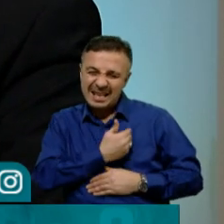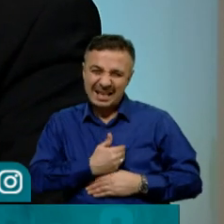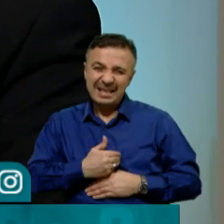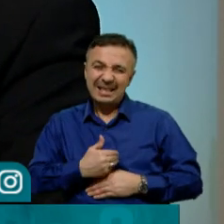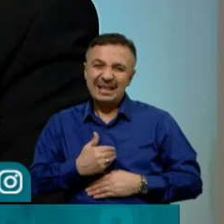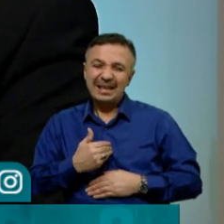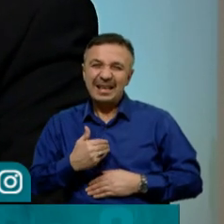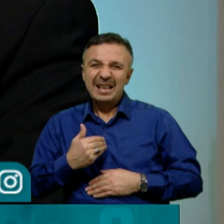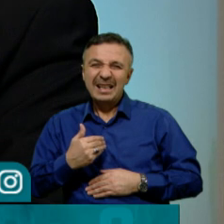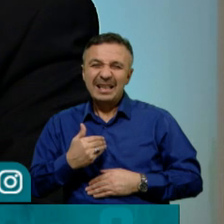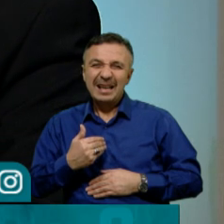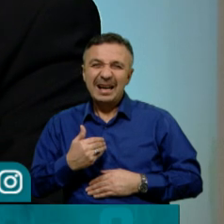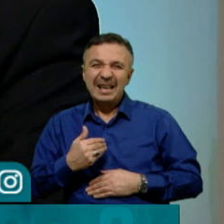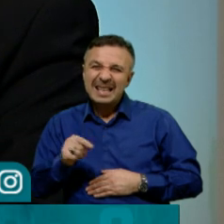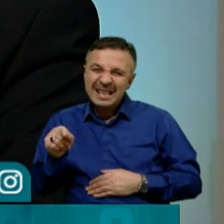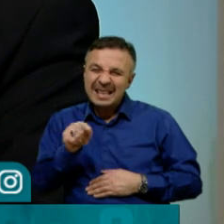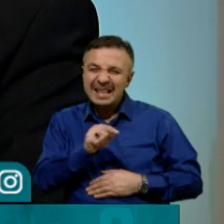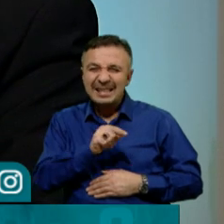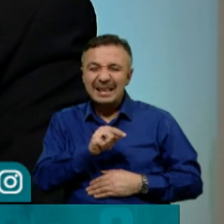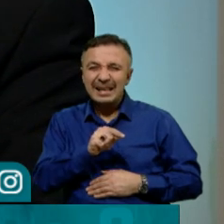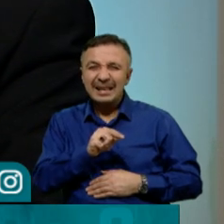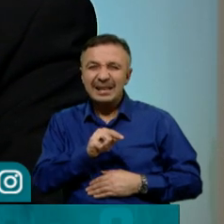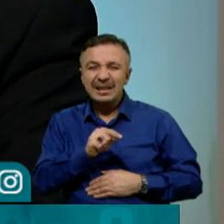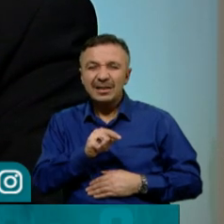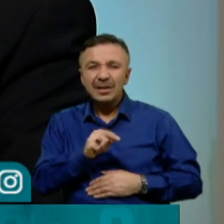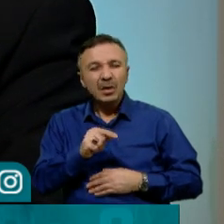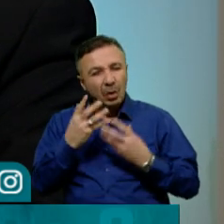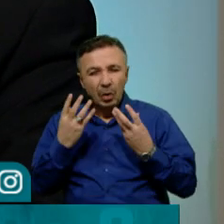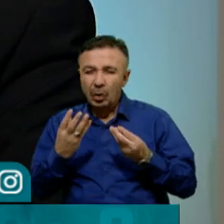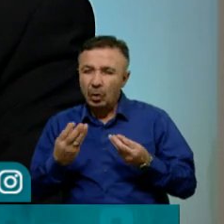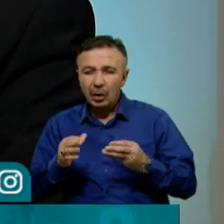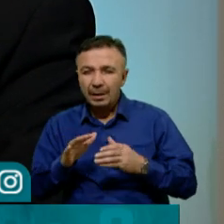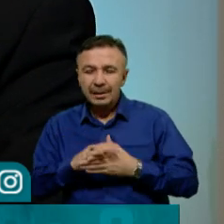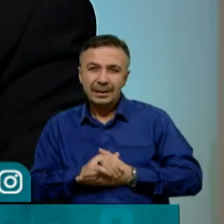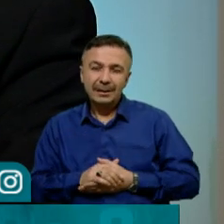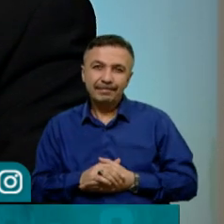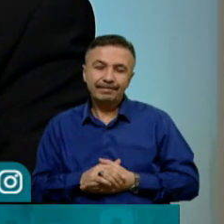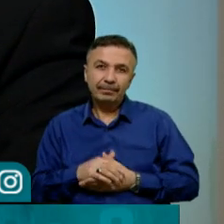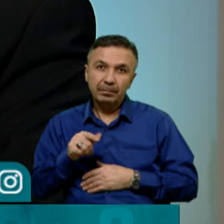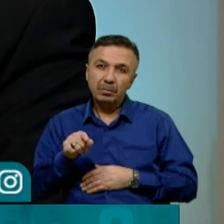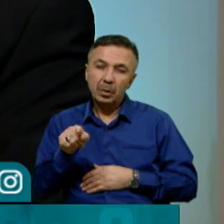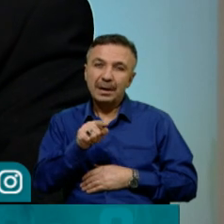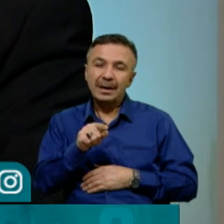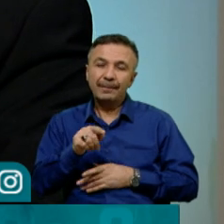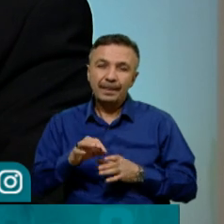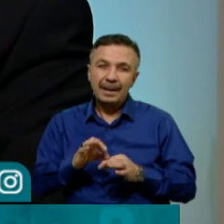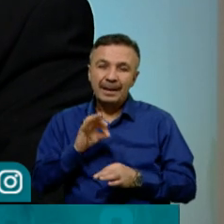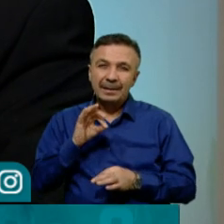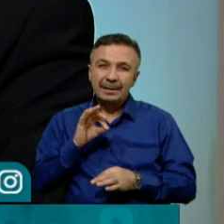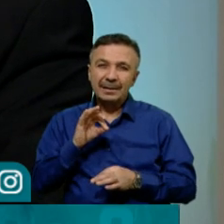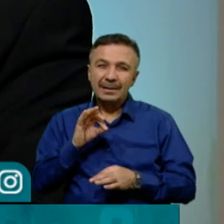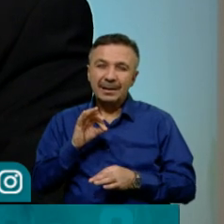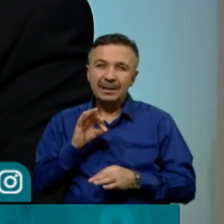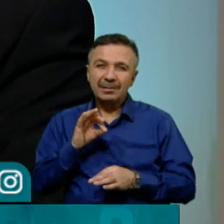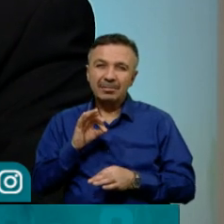olabilir bunlar yani fırkateyn insanların yani